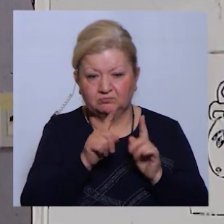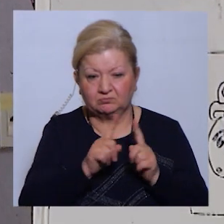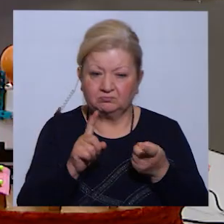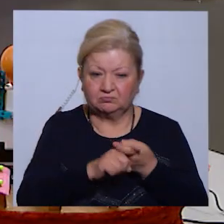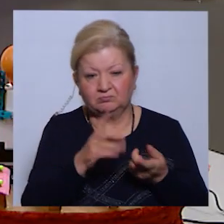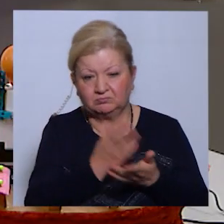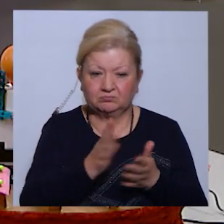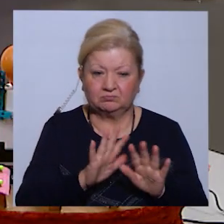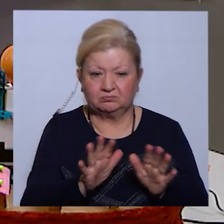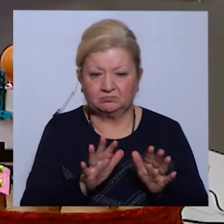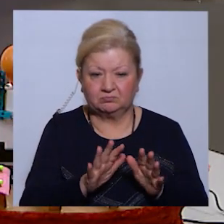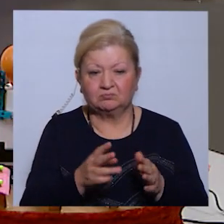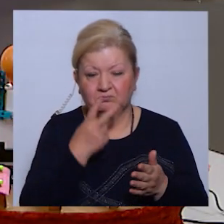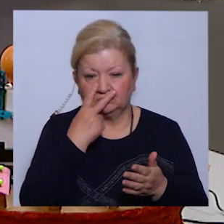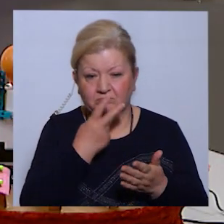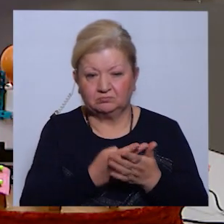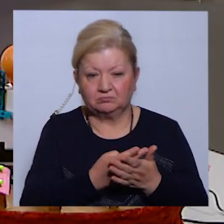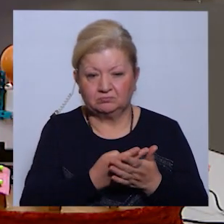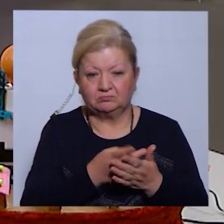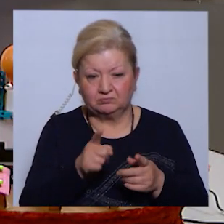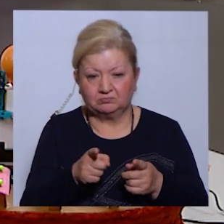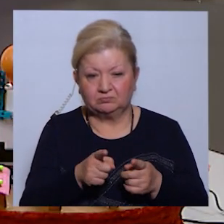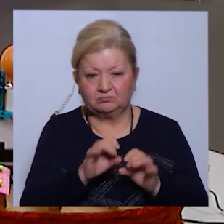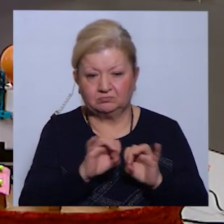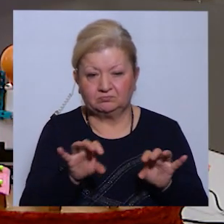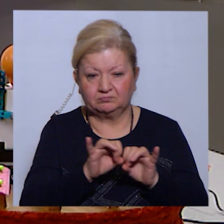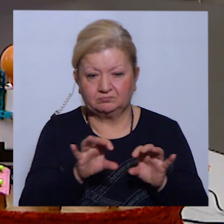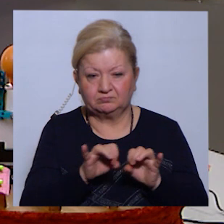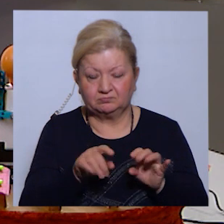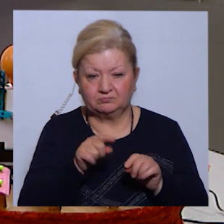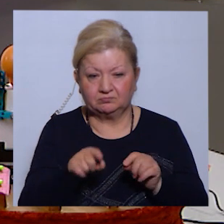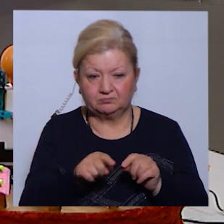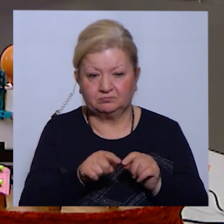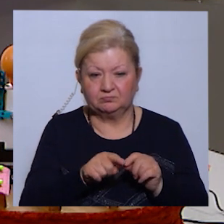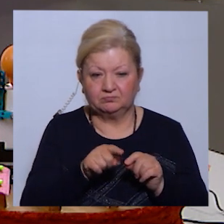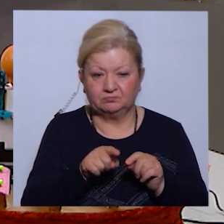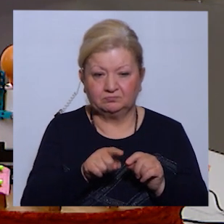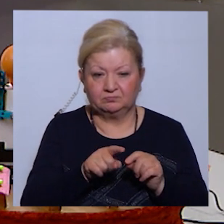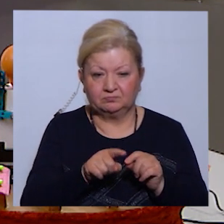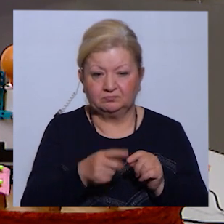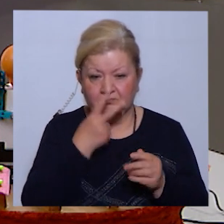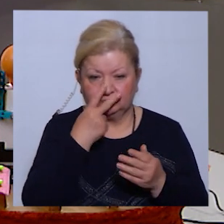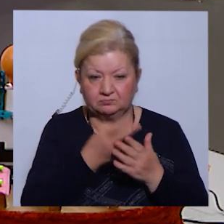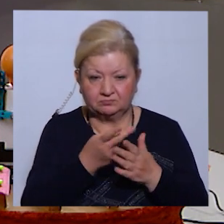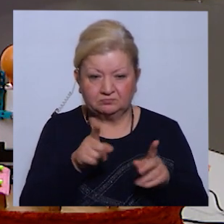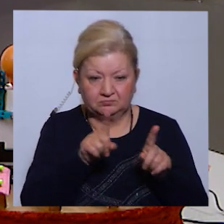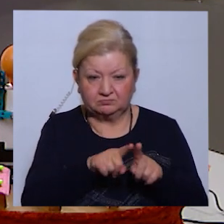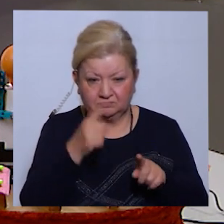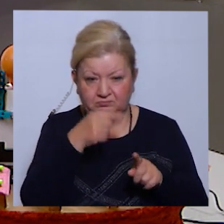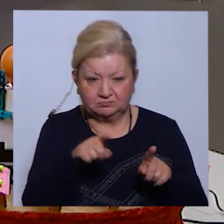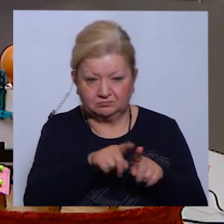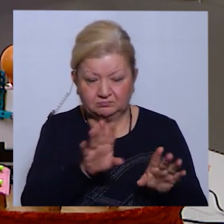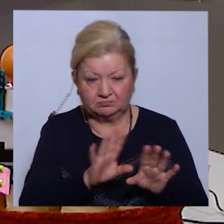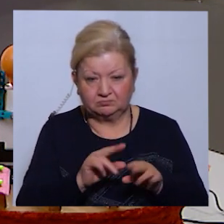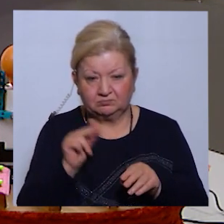რამე კავშირი? მოდით ეს კავშირები გავარკვიოთ ახლა რასთან არის. ეს ხო არ გავს ტაჩს?